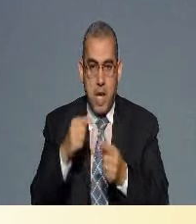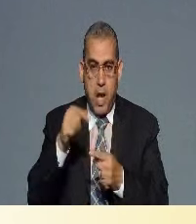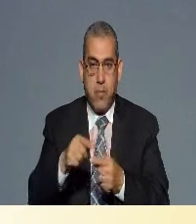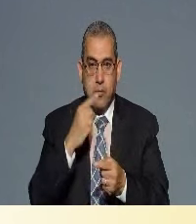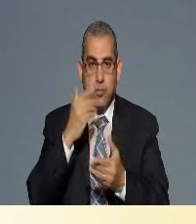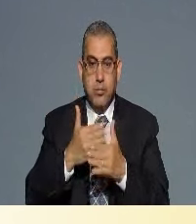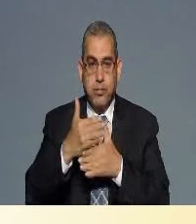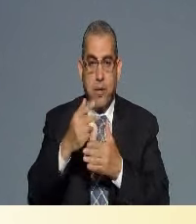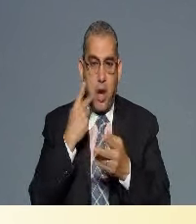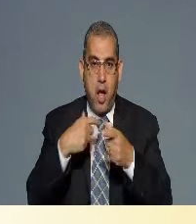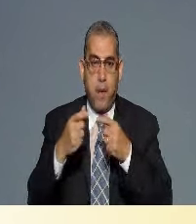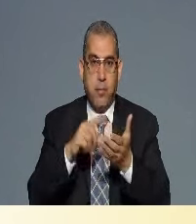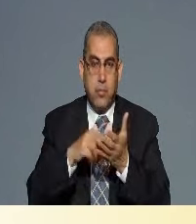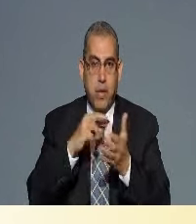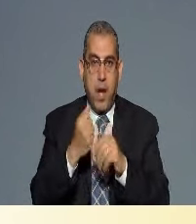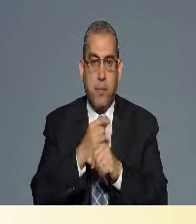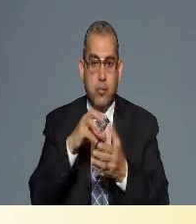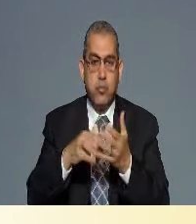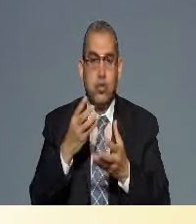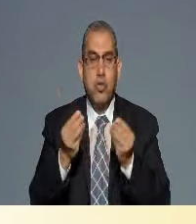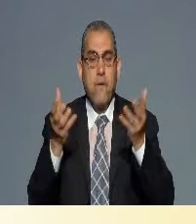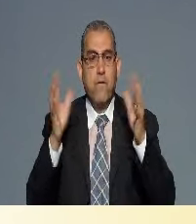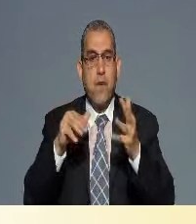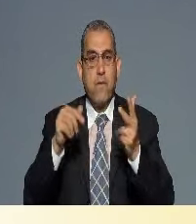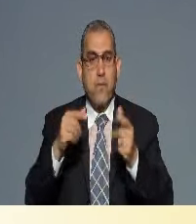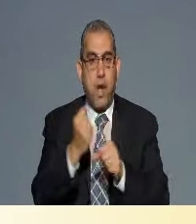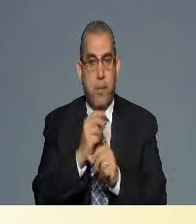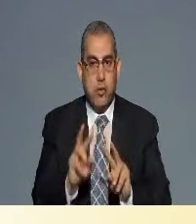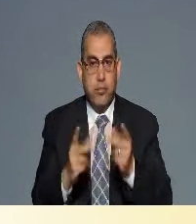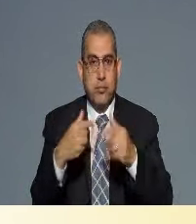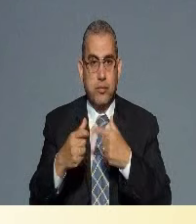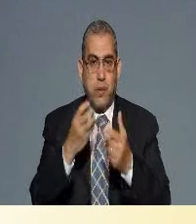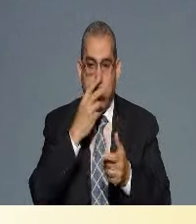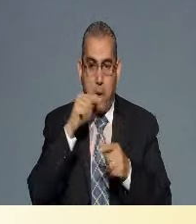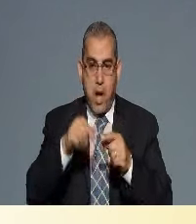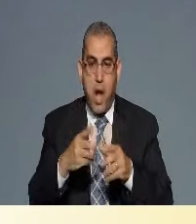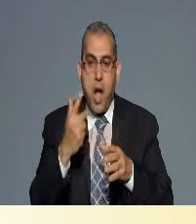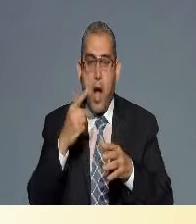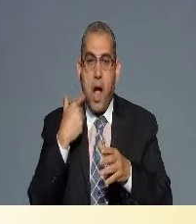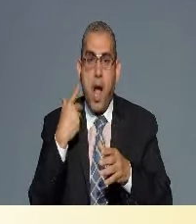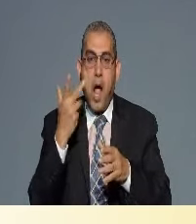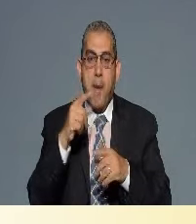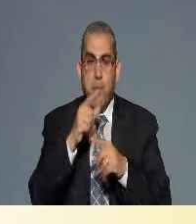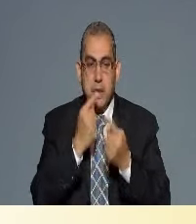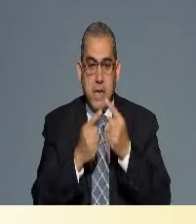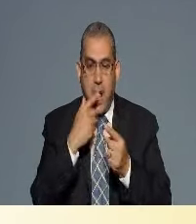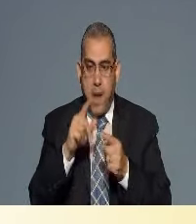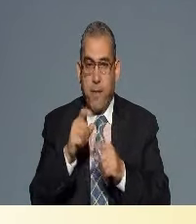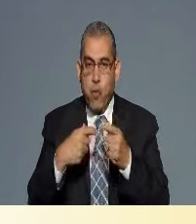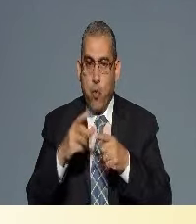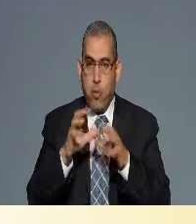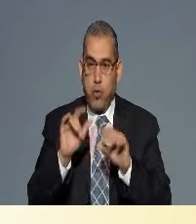الرقمي والبصمه الطائفيه وحاجات كتيره جدا لتحديد حتى كميه المياه اللي النبات بياخدها وايه الكميه المثلى